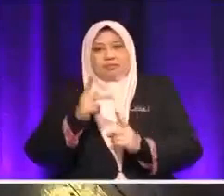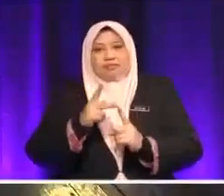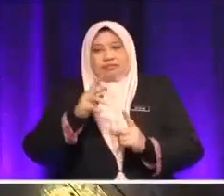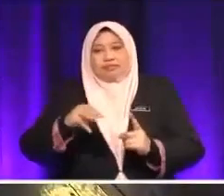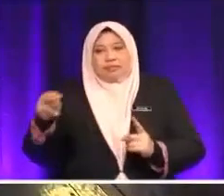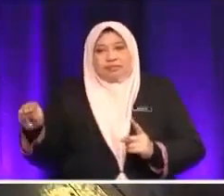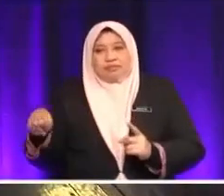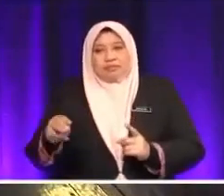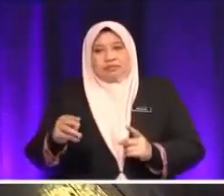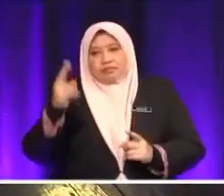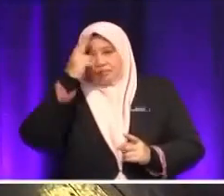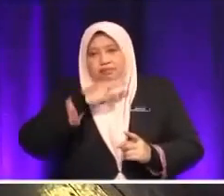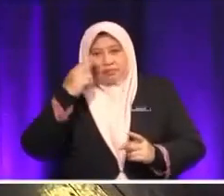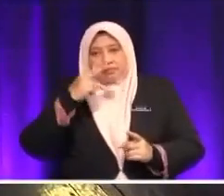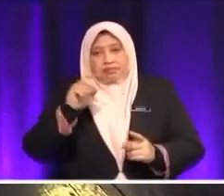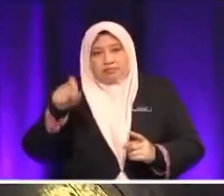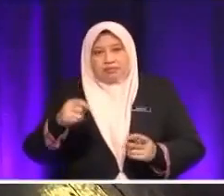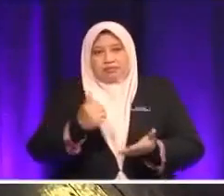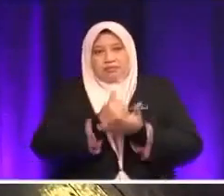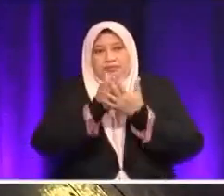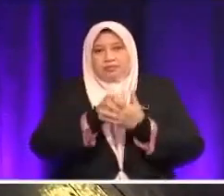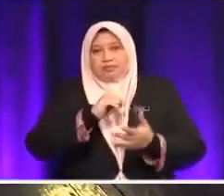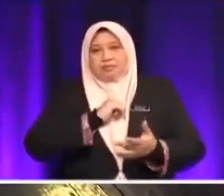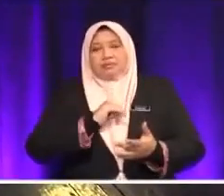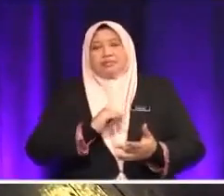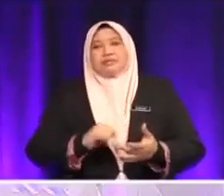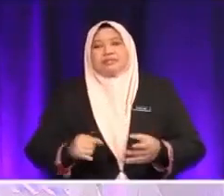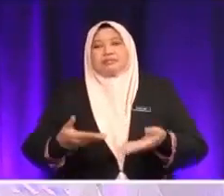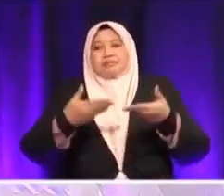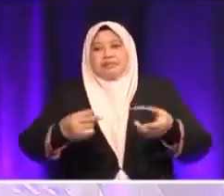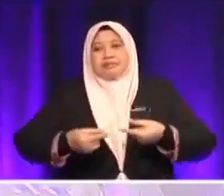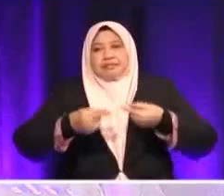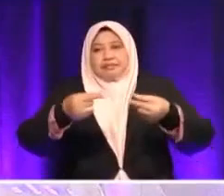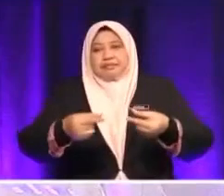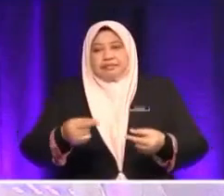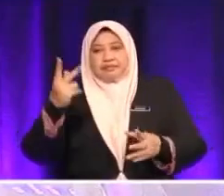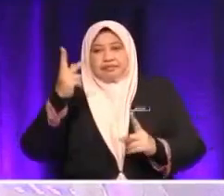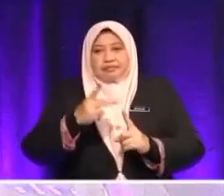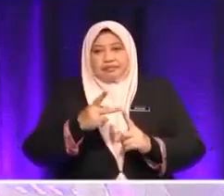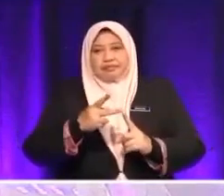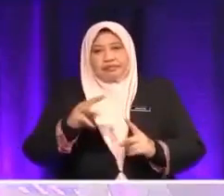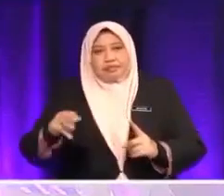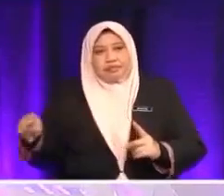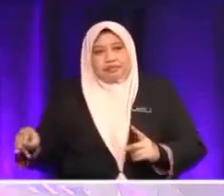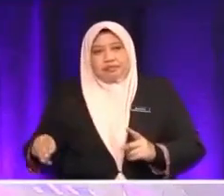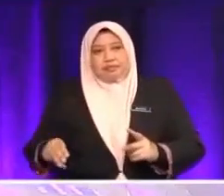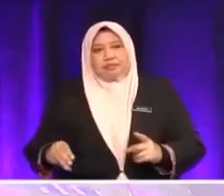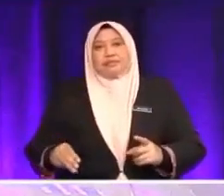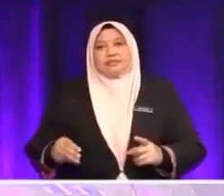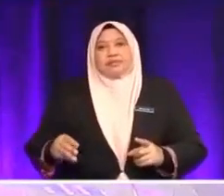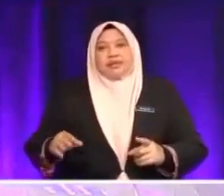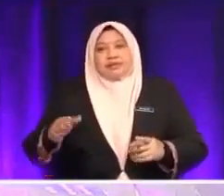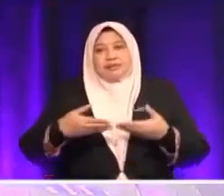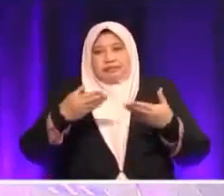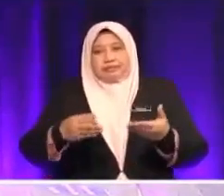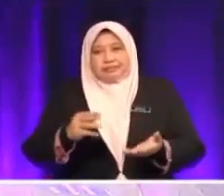saya tolong saya untuk memberi ganjaran ah kepada murid nah ini gunanya kita memberi semangat kepada murid